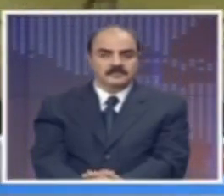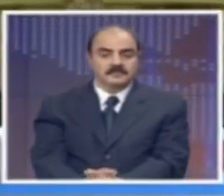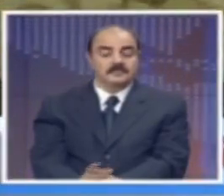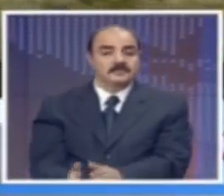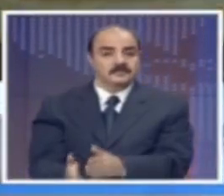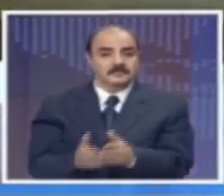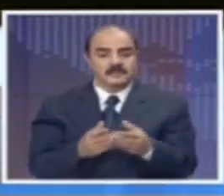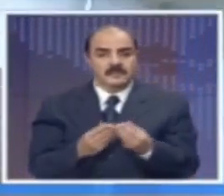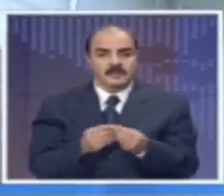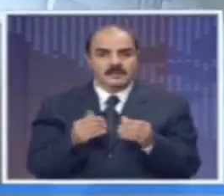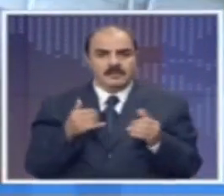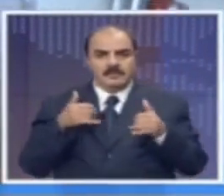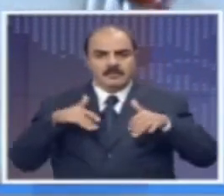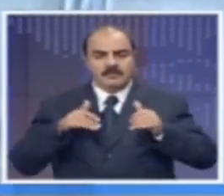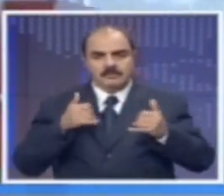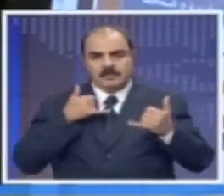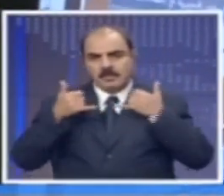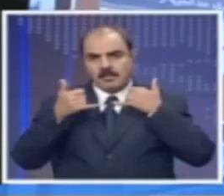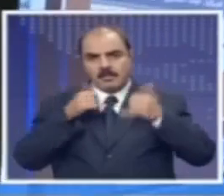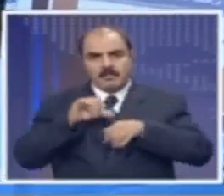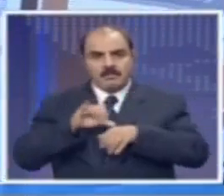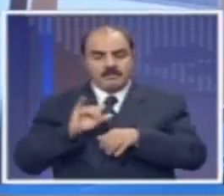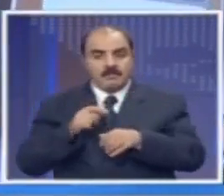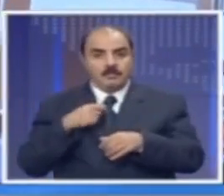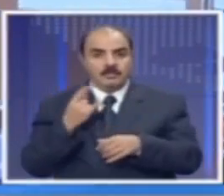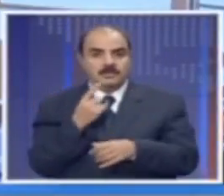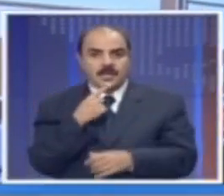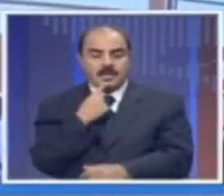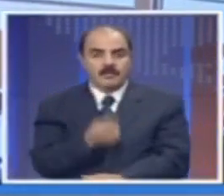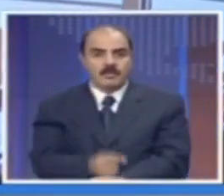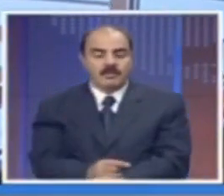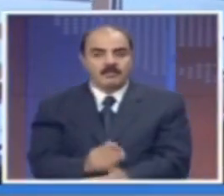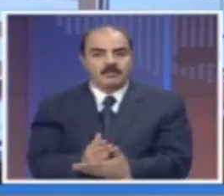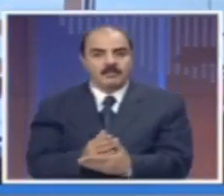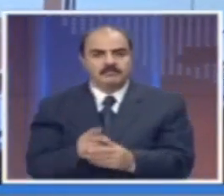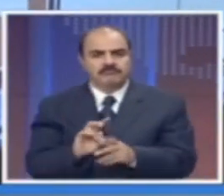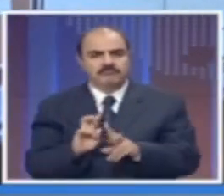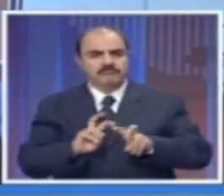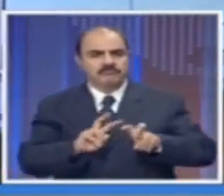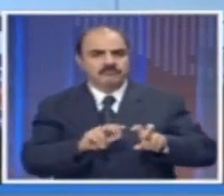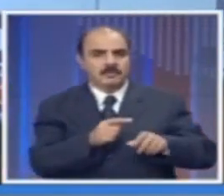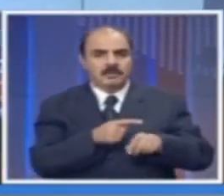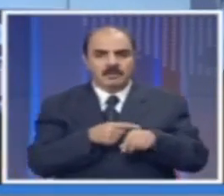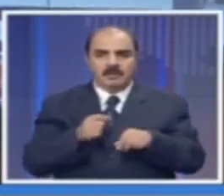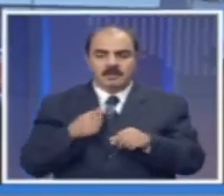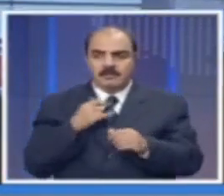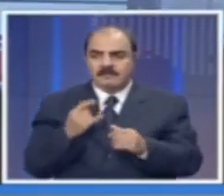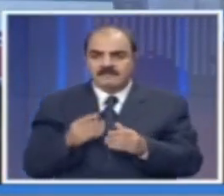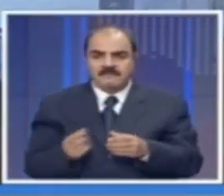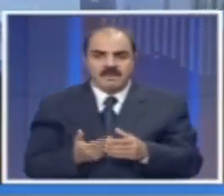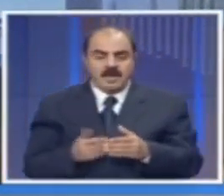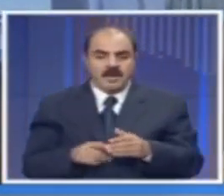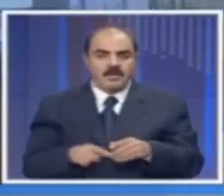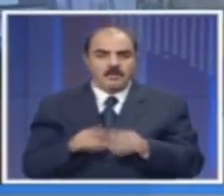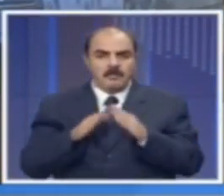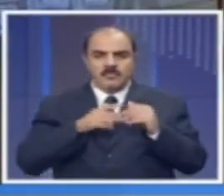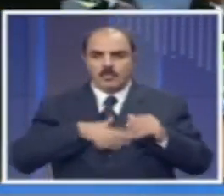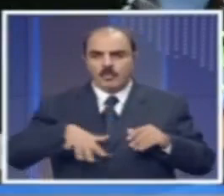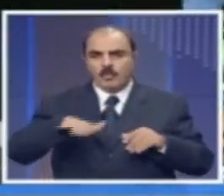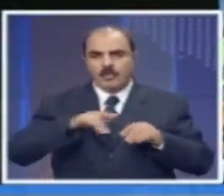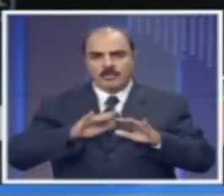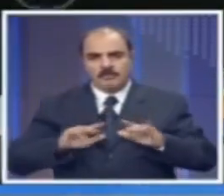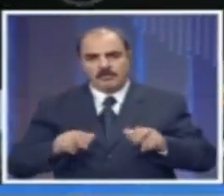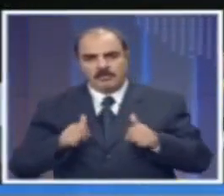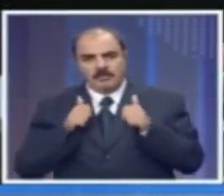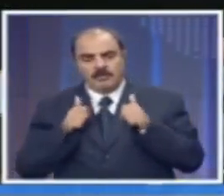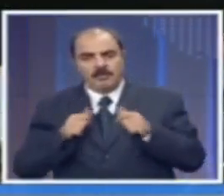ومن خلال غرفة العمليات الرئيسية بوزارة الداخلية يتم المتابعة اللحظية للحالة الأمنية على مستوى الجمهورية من